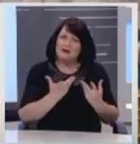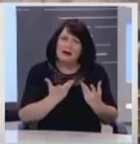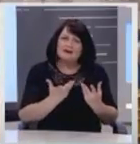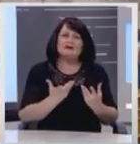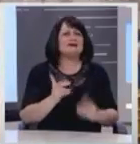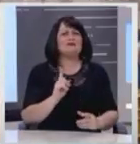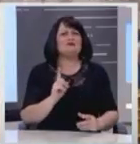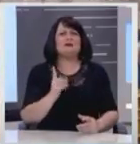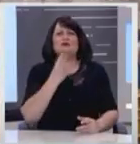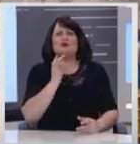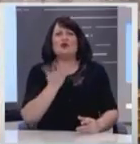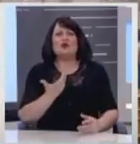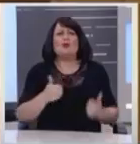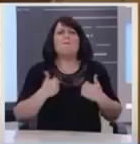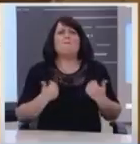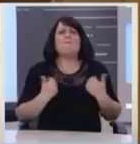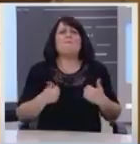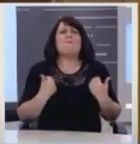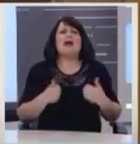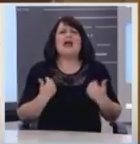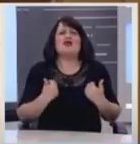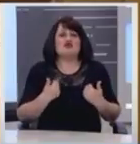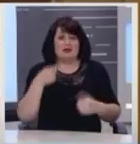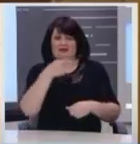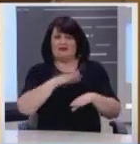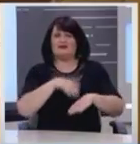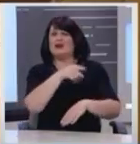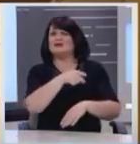το γνωστό παιχνίδι της επίρρυψης των ευθυνών,